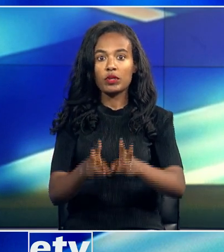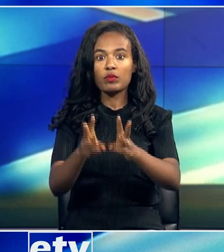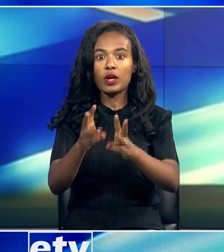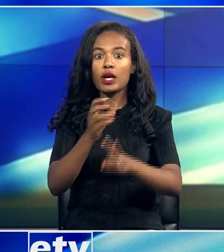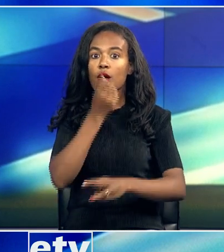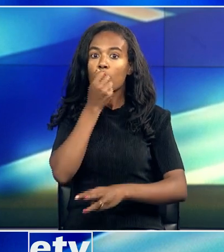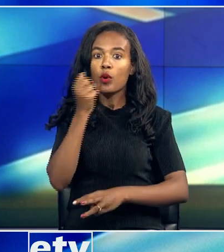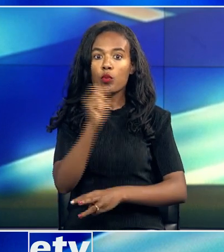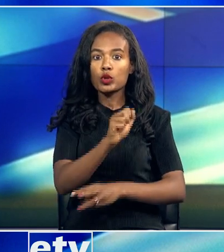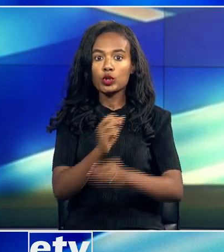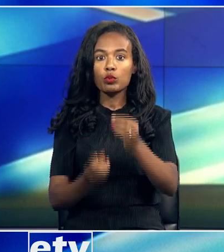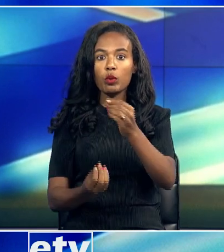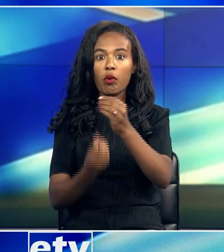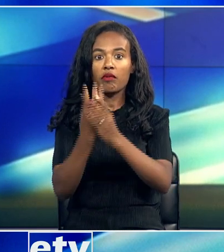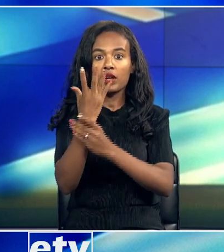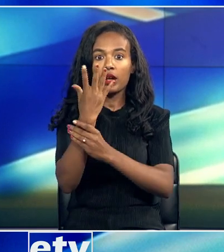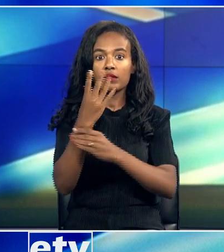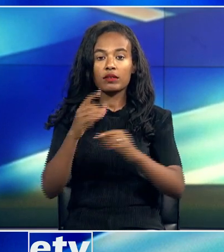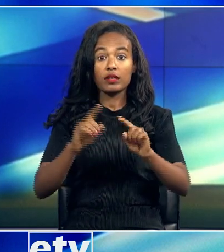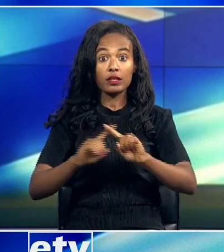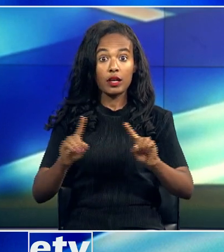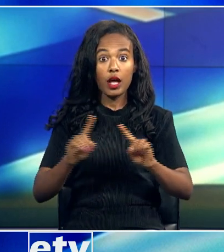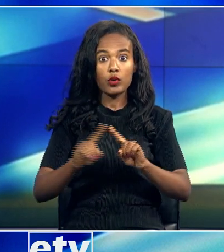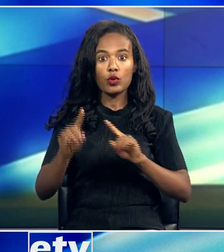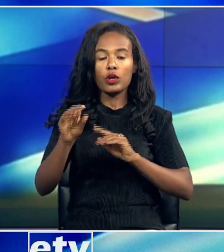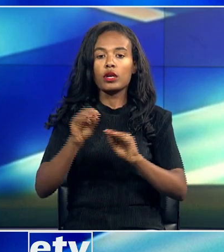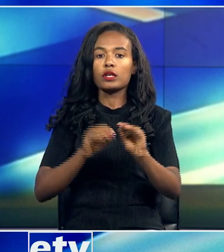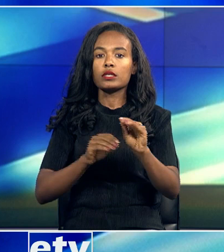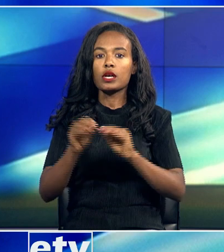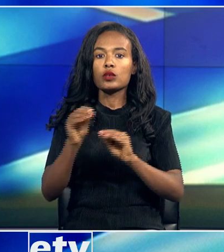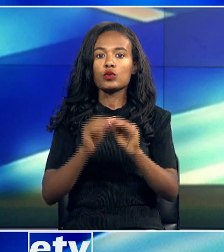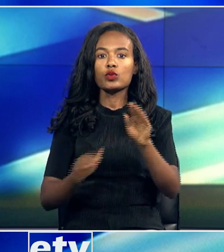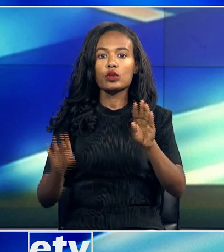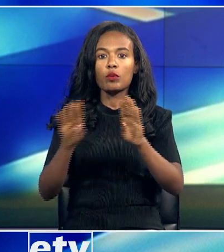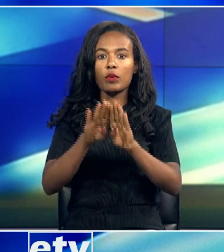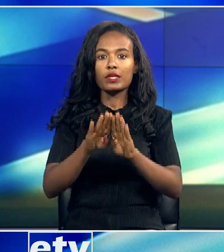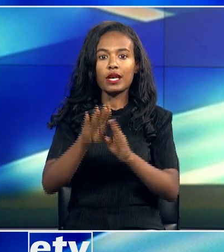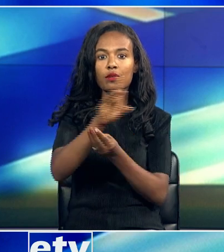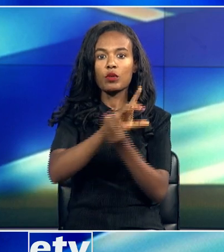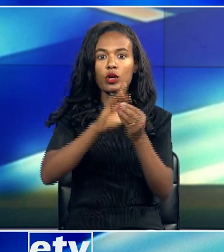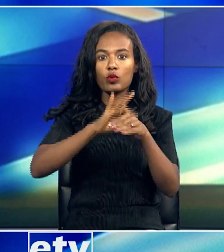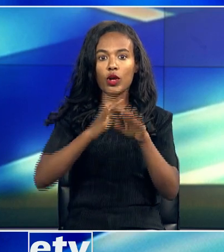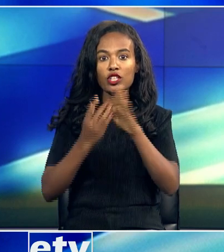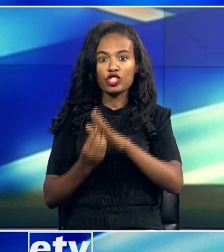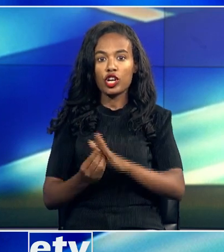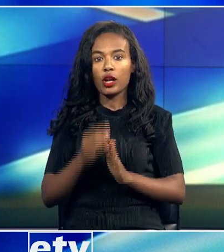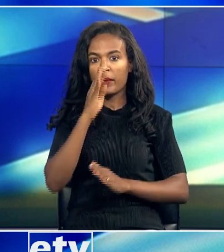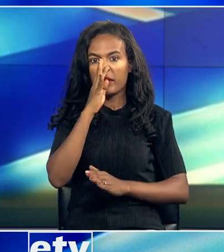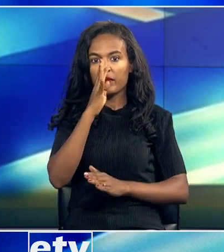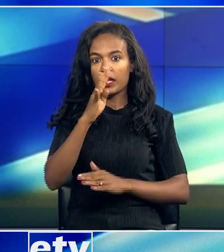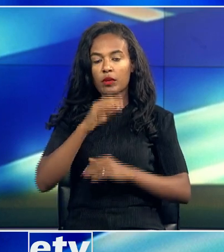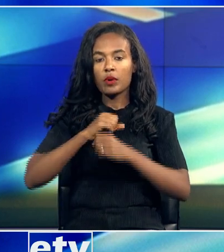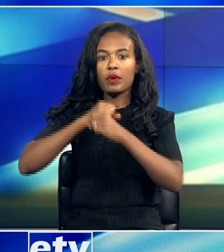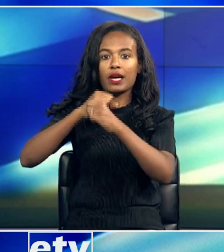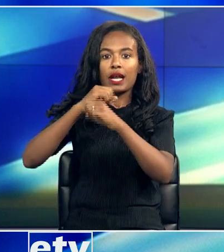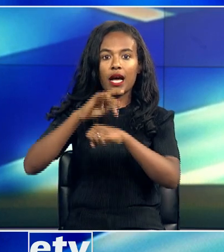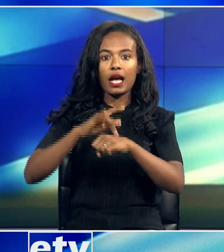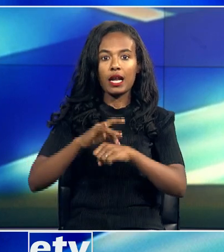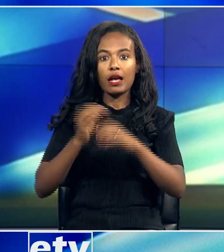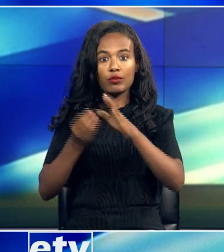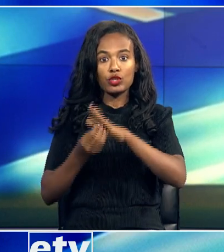ቦምቦችን በማፈንዳት የተለያዩ እንቅስቃሴዎችን በመዝጋት በክልሉ ላይ ጫና በመፍጠር በመከላከያ ላይም